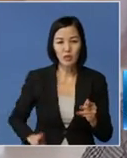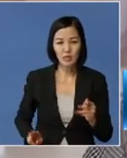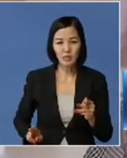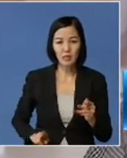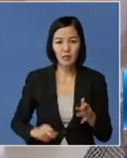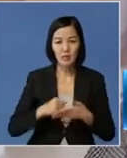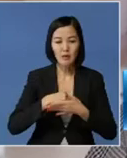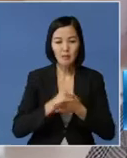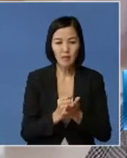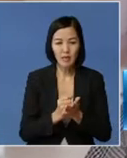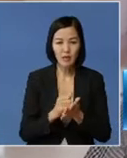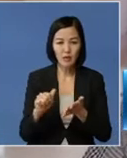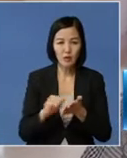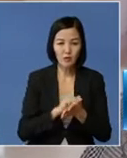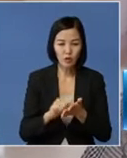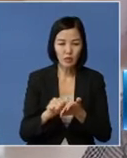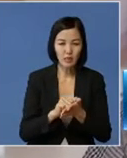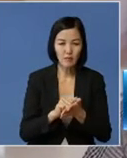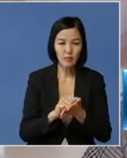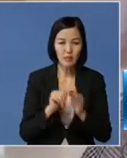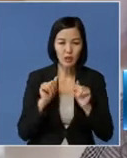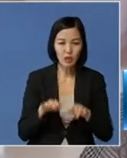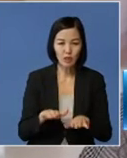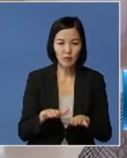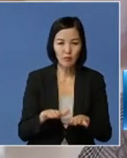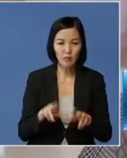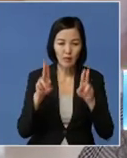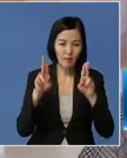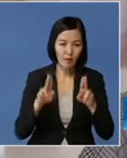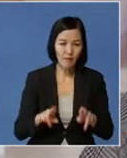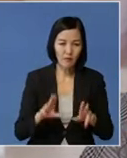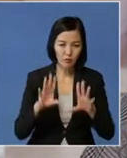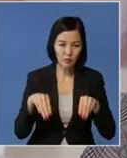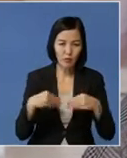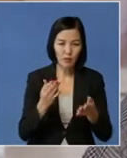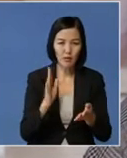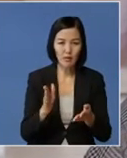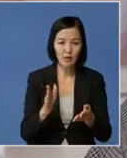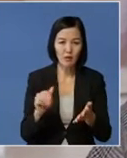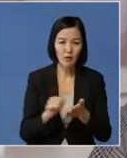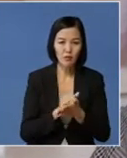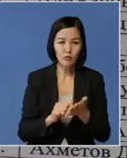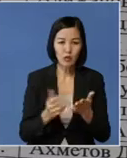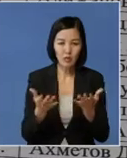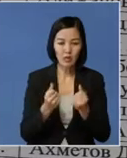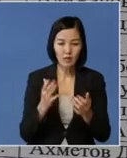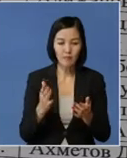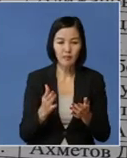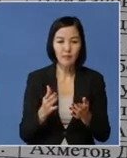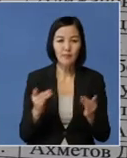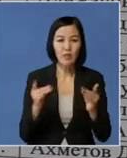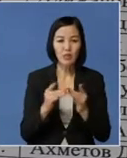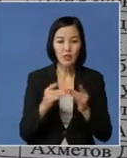директорының бекітілген құжаттамасы ережесі бойынша документтерді қабылдаймыз.